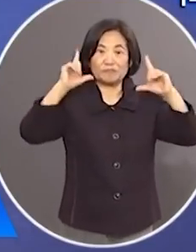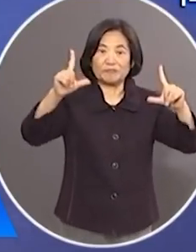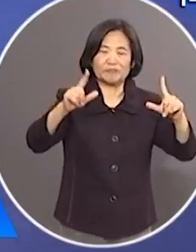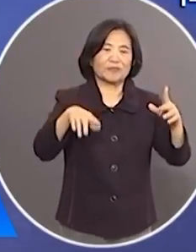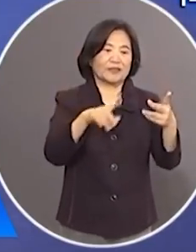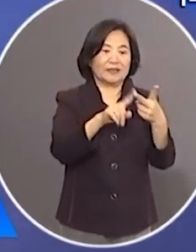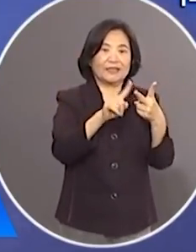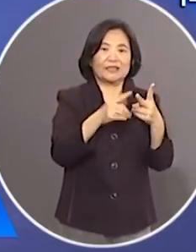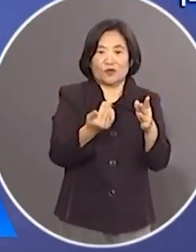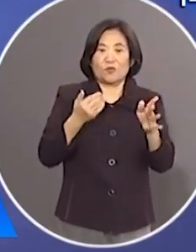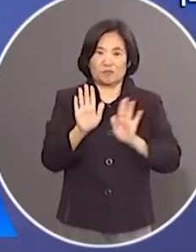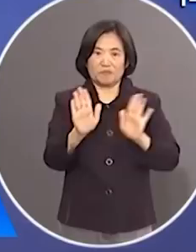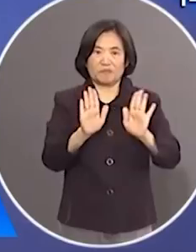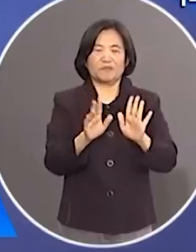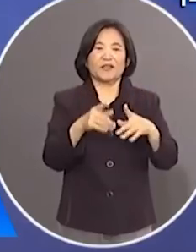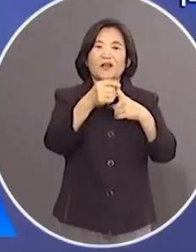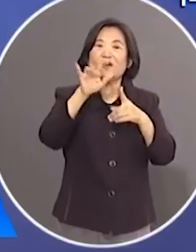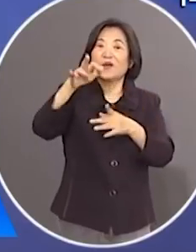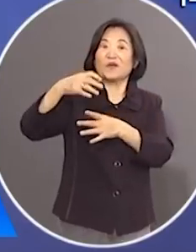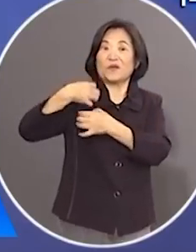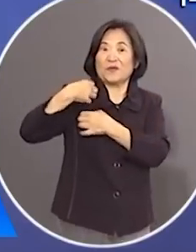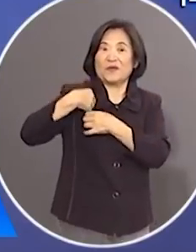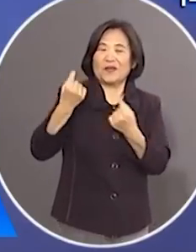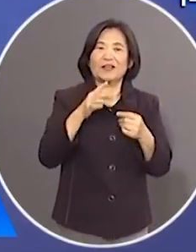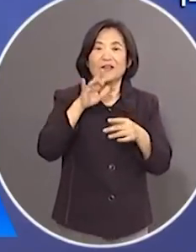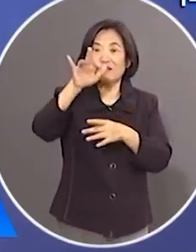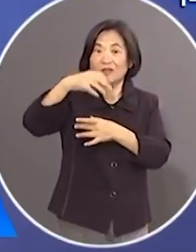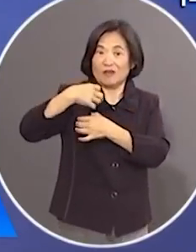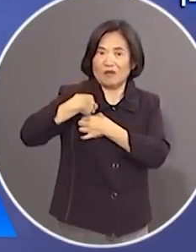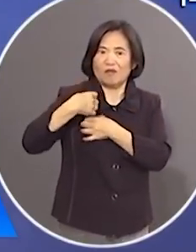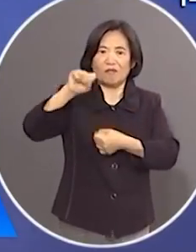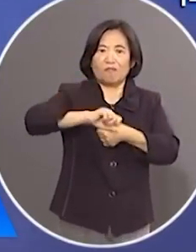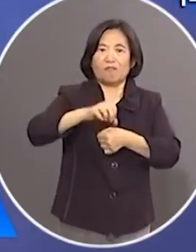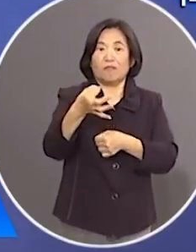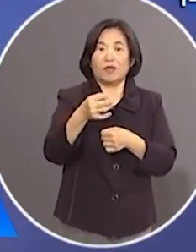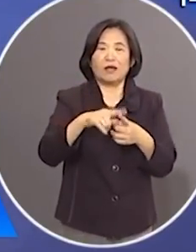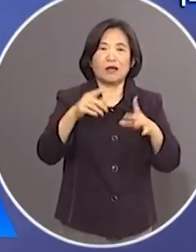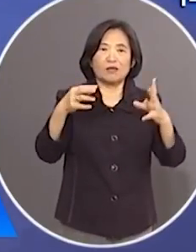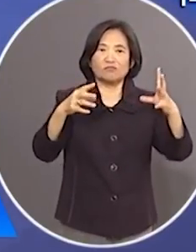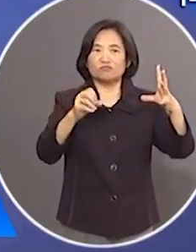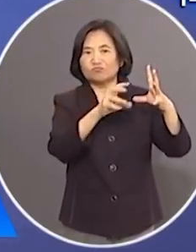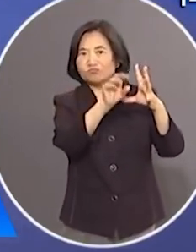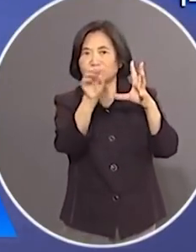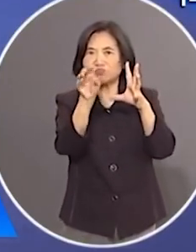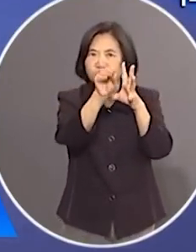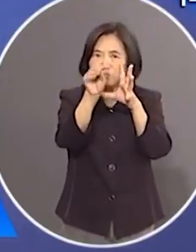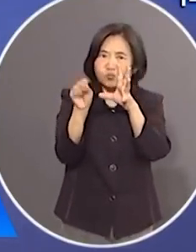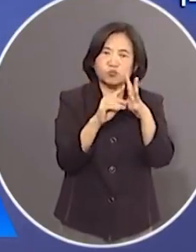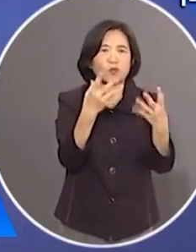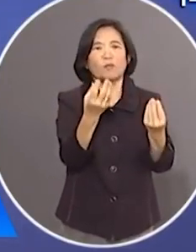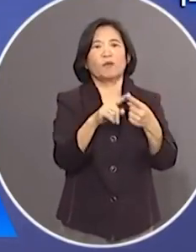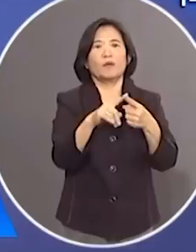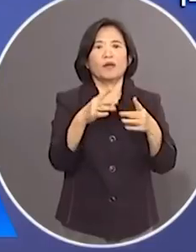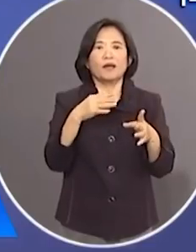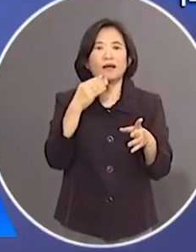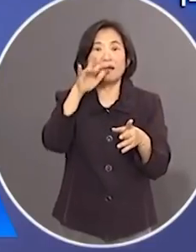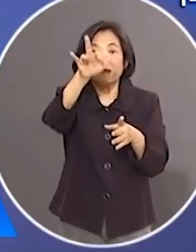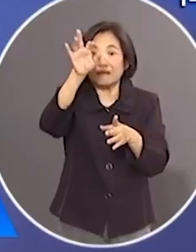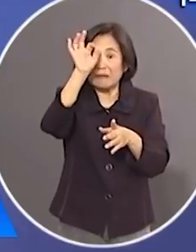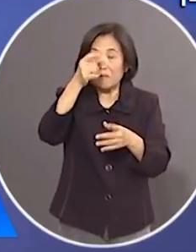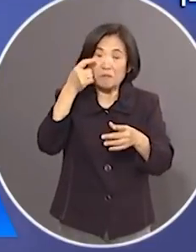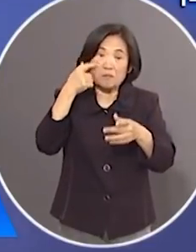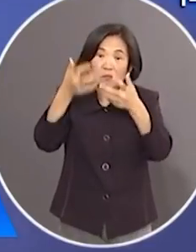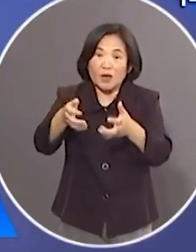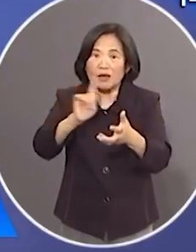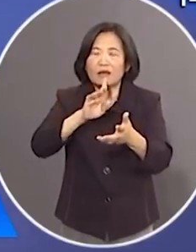赚钱的就像空军。为什么飞行员有飞行加急，雷达兵、弹药兵没有？空军看飞行员，台北农产